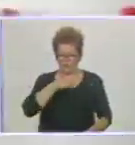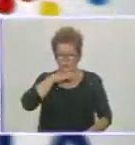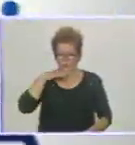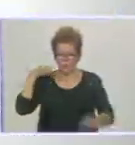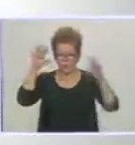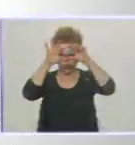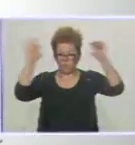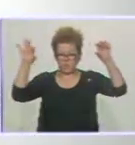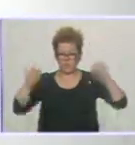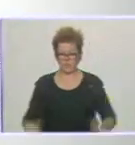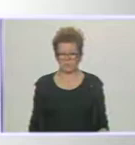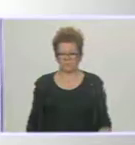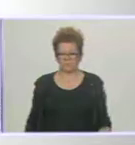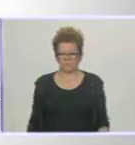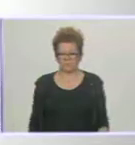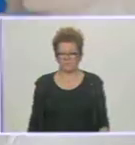premii.